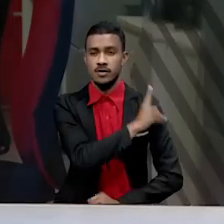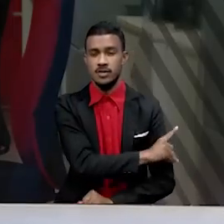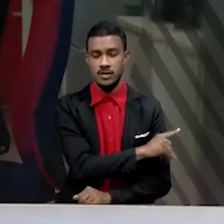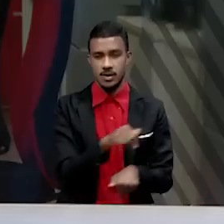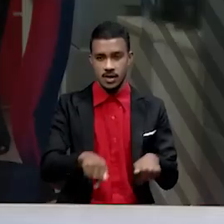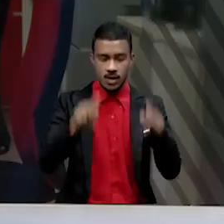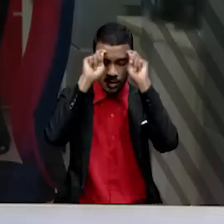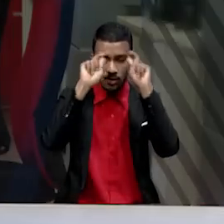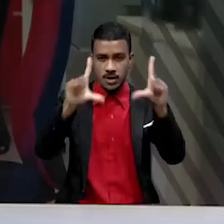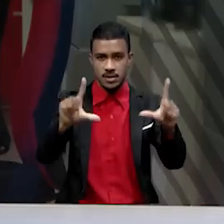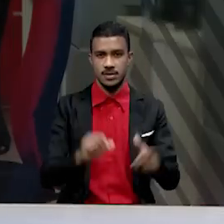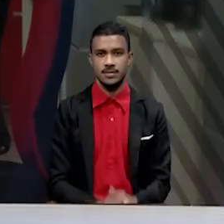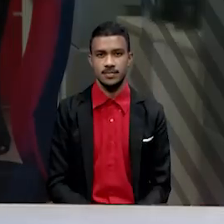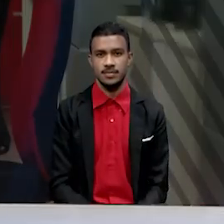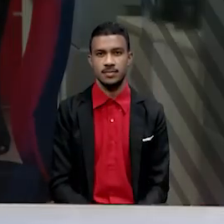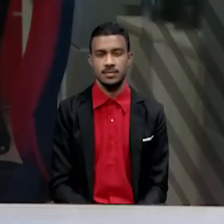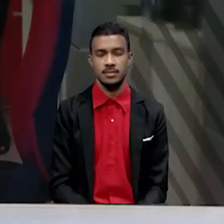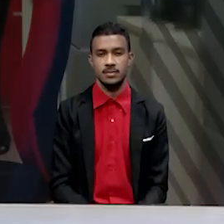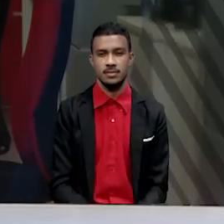Timor Leste